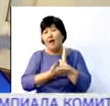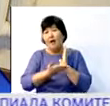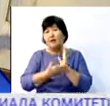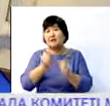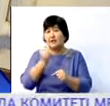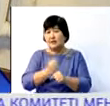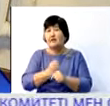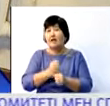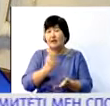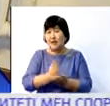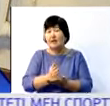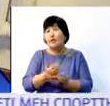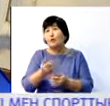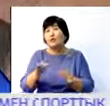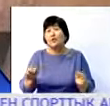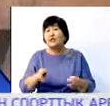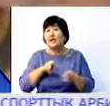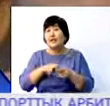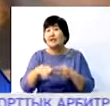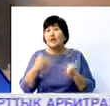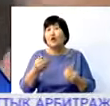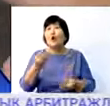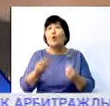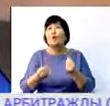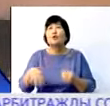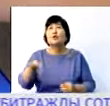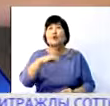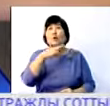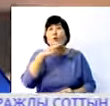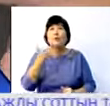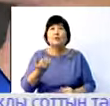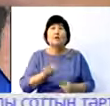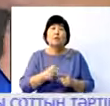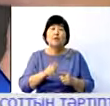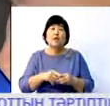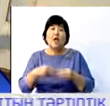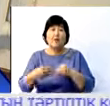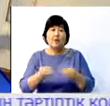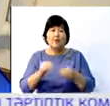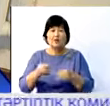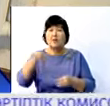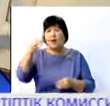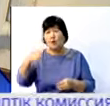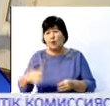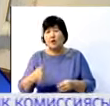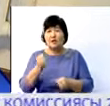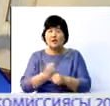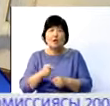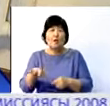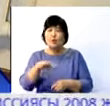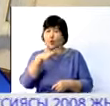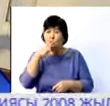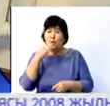табиғи материалдан жасаған, оның ешқандай зияны жоқ. Ойыншықтардың көбісі жаңағыдай пластмассалық құтылардан қолданып жасайды, оның